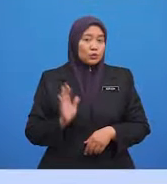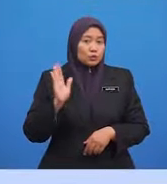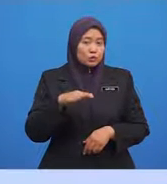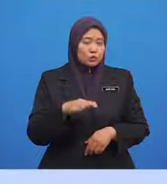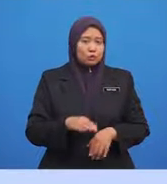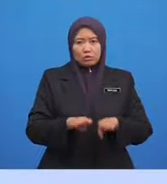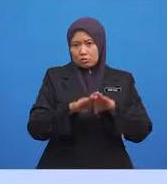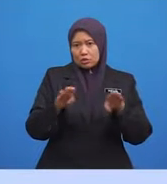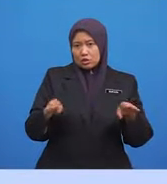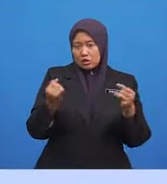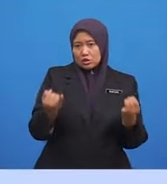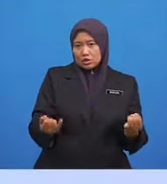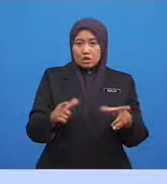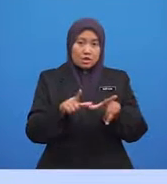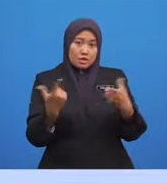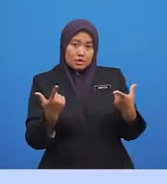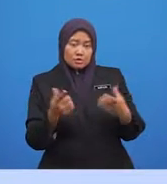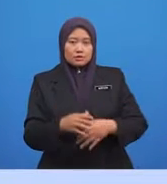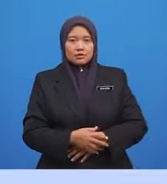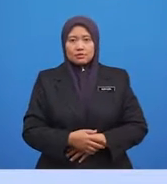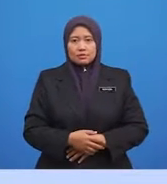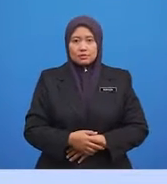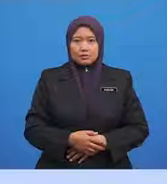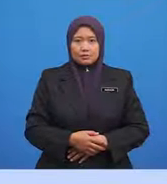jisim bagi objek yang lain pula.